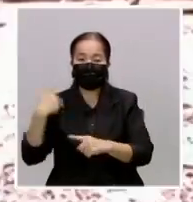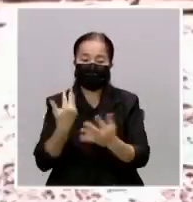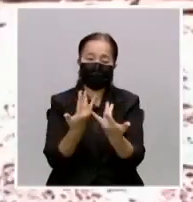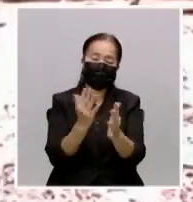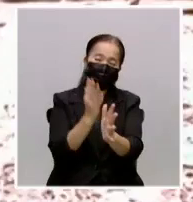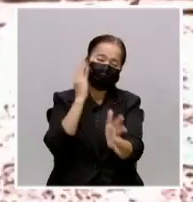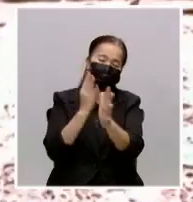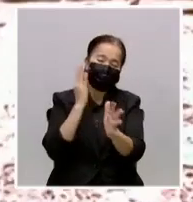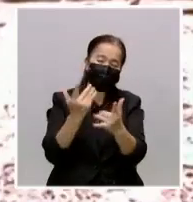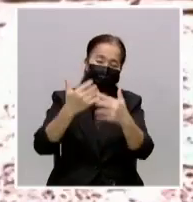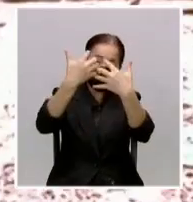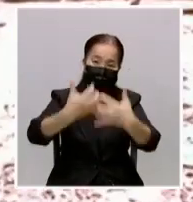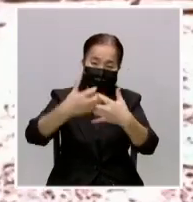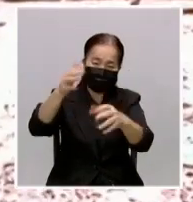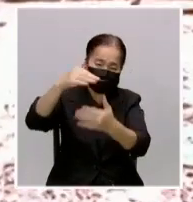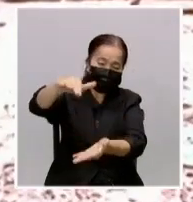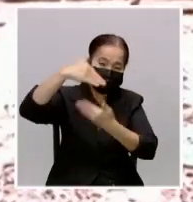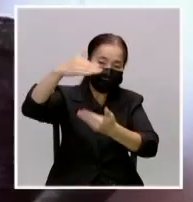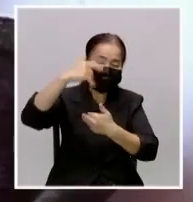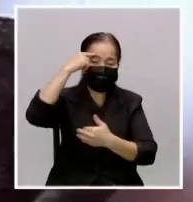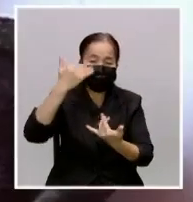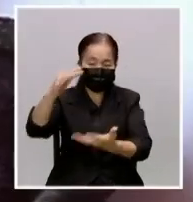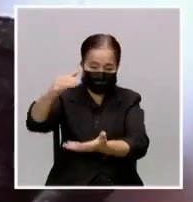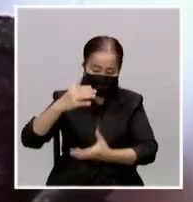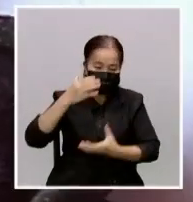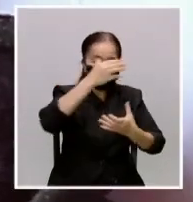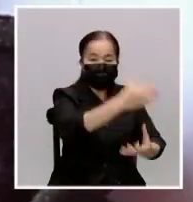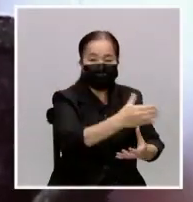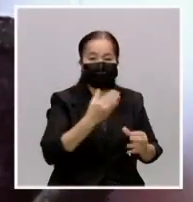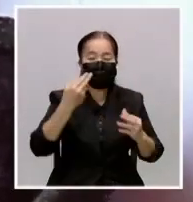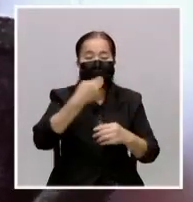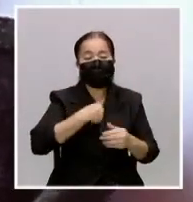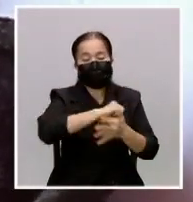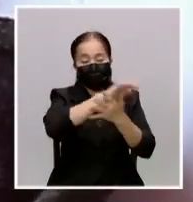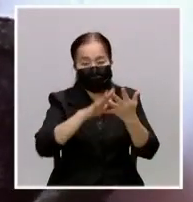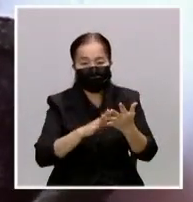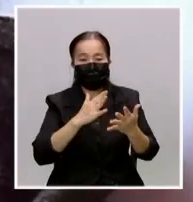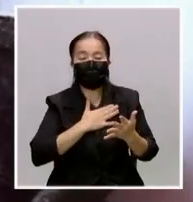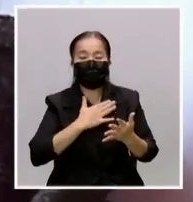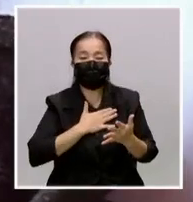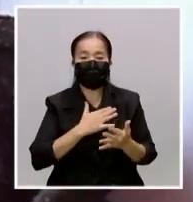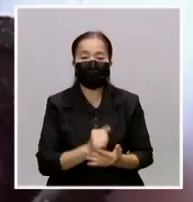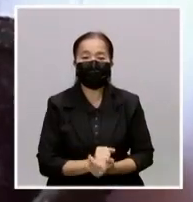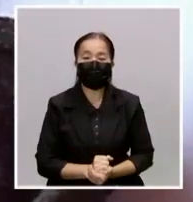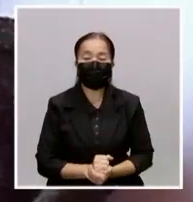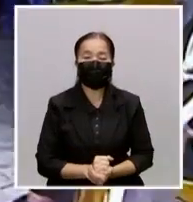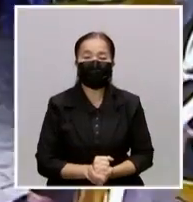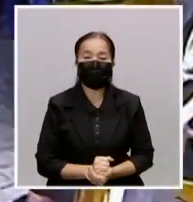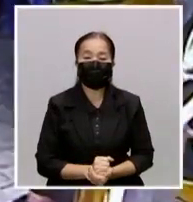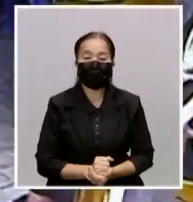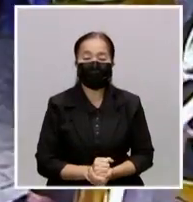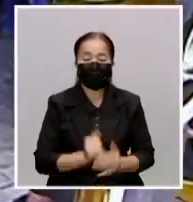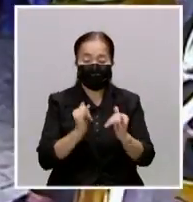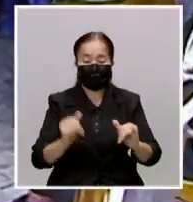อกโรงงานผลิตออกซิเจนด้วยความหวังว่าจะนำถังไปเติมออกซิเจนเพื่อมาช่วยชีวิตญาติของตนเตีย